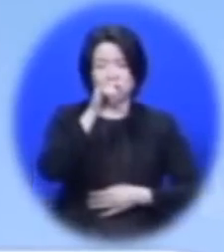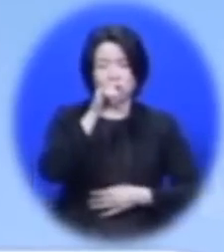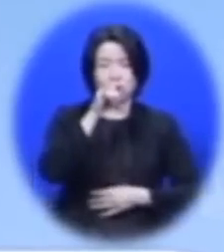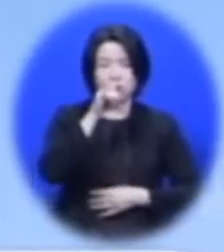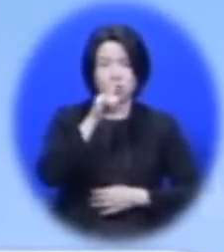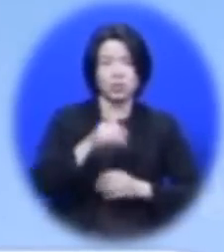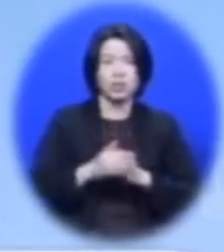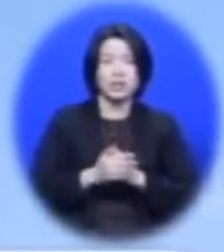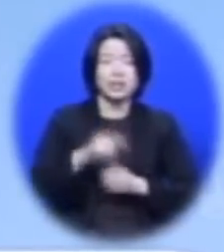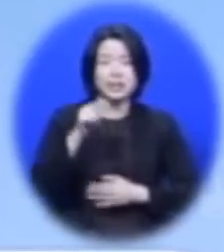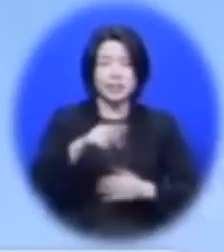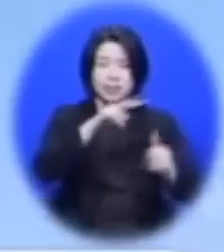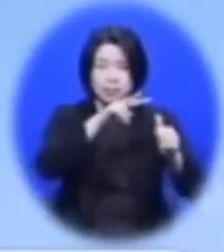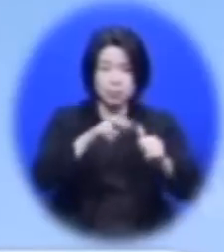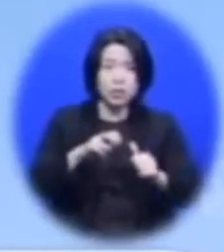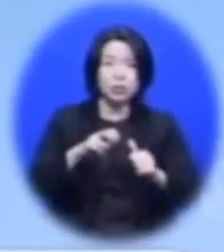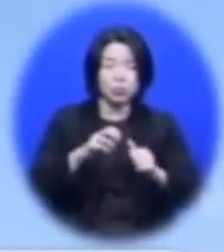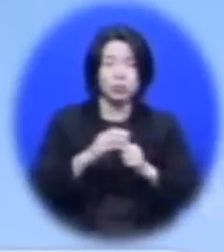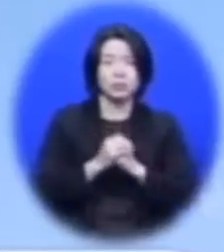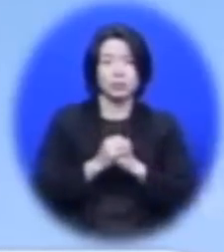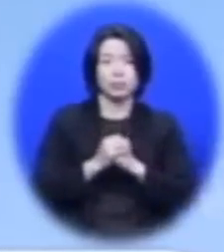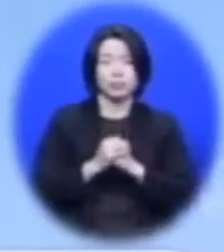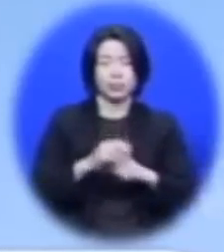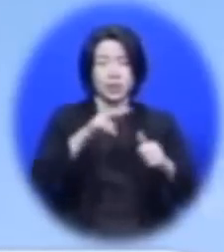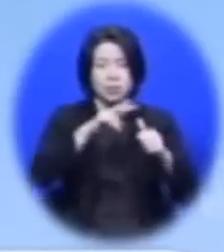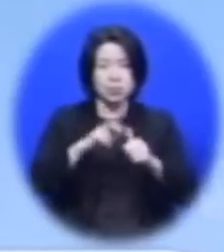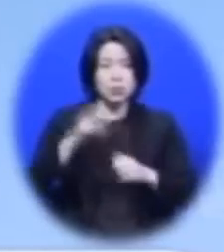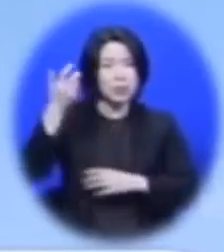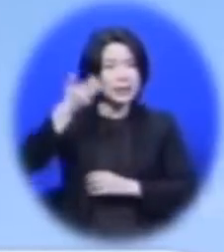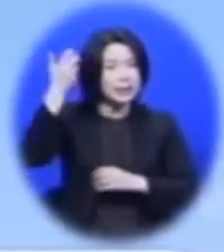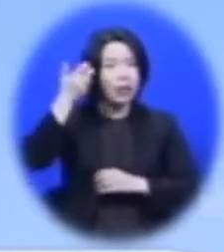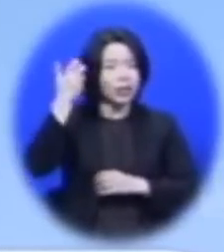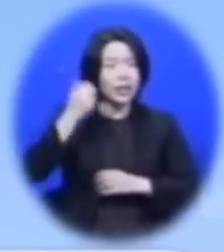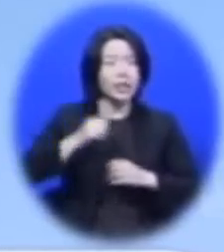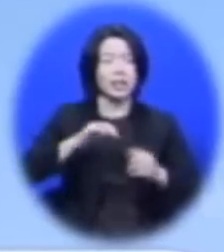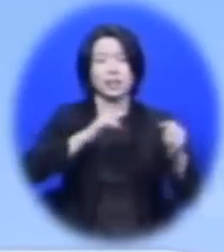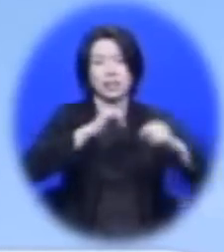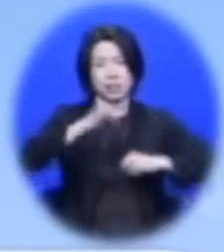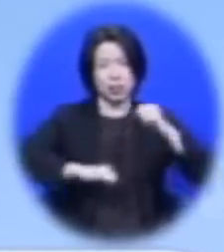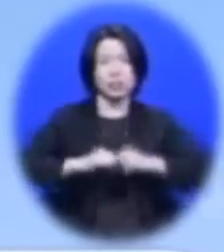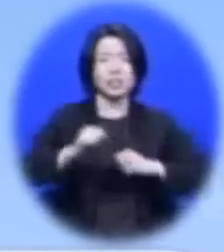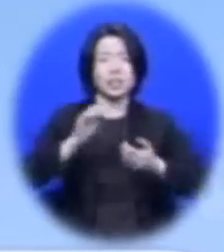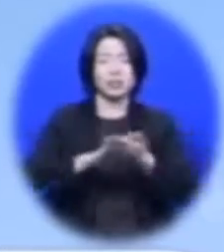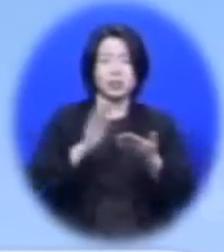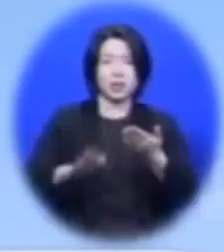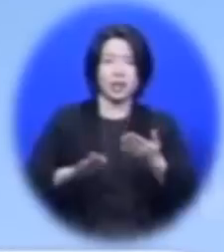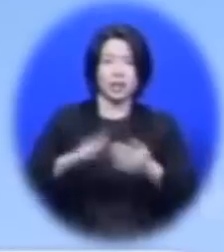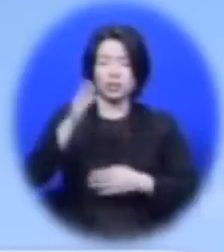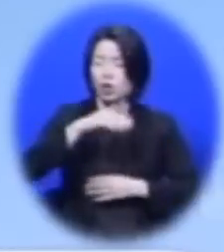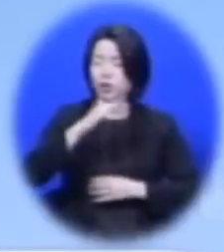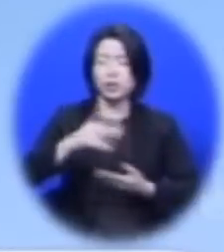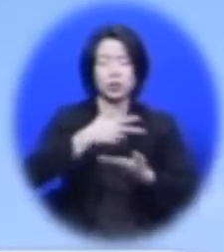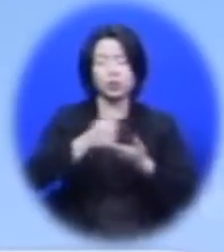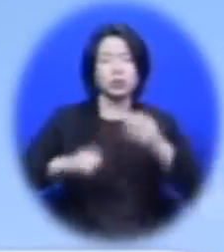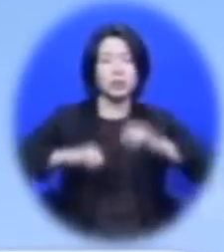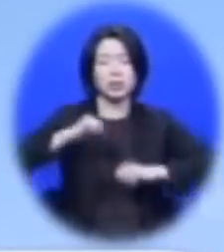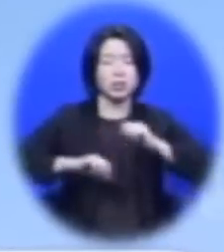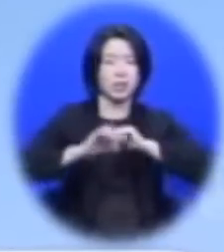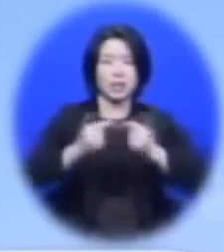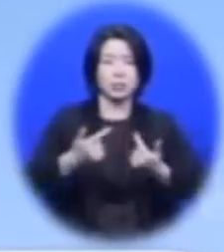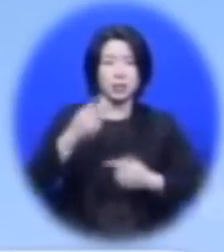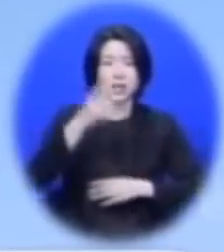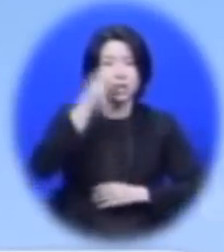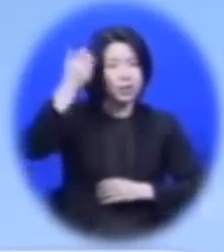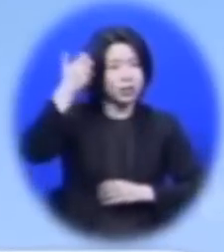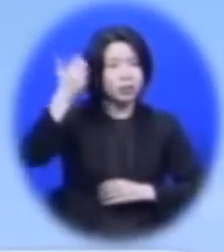이 미움은 미움의 영의 역사예요. 절대로 주님의 역사가 아닙니다. 성령의